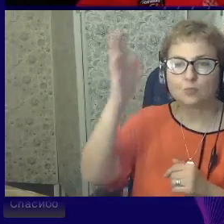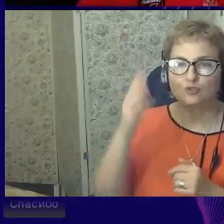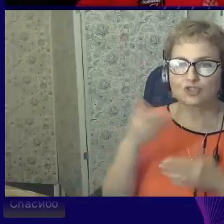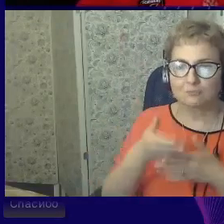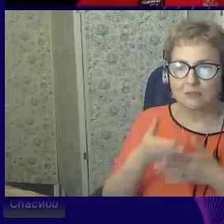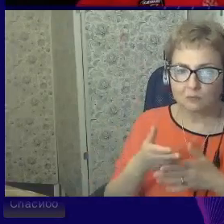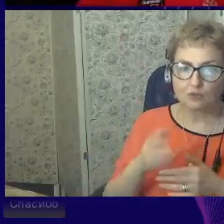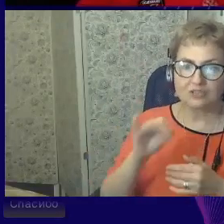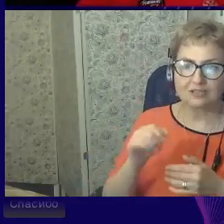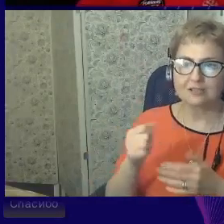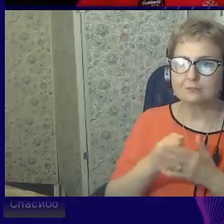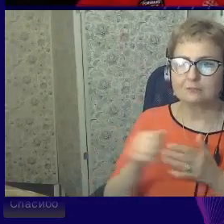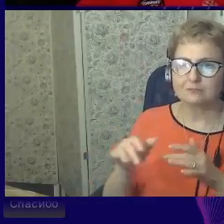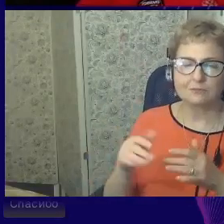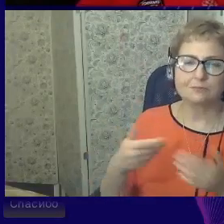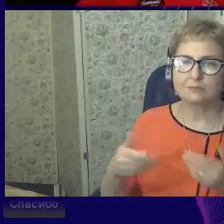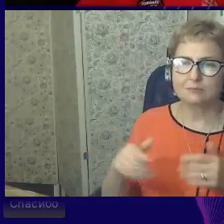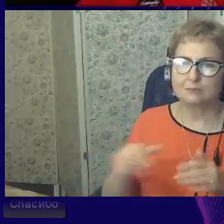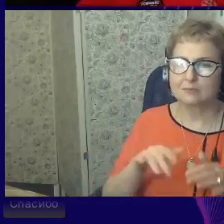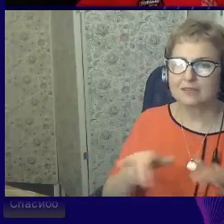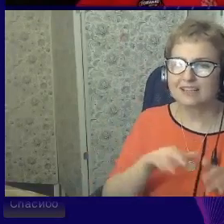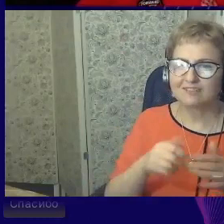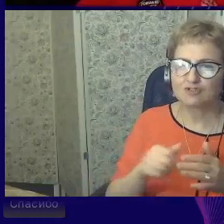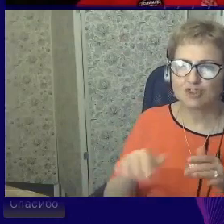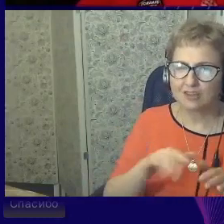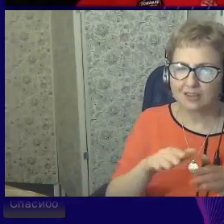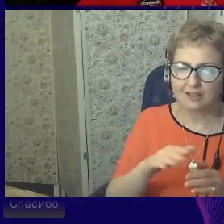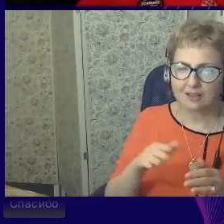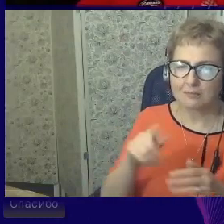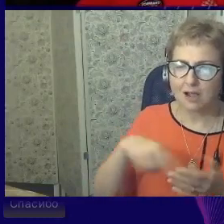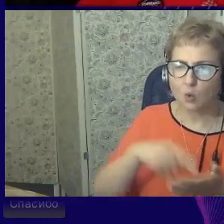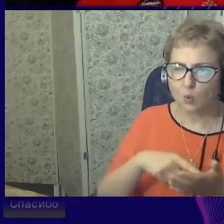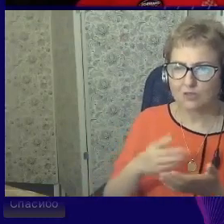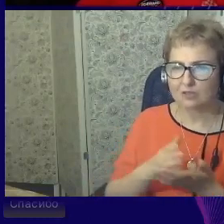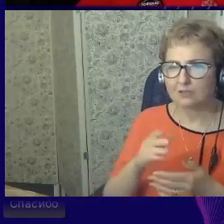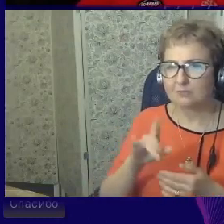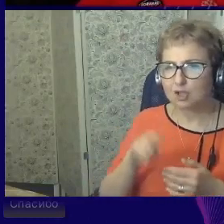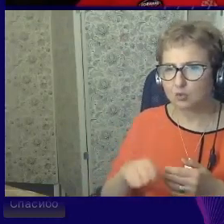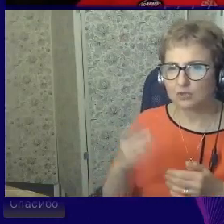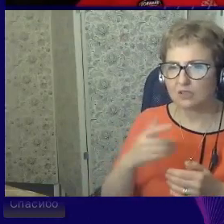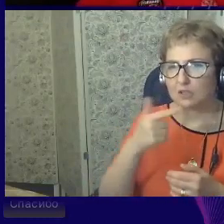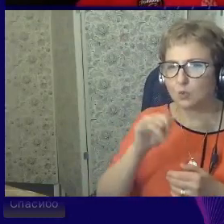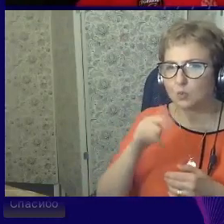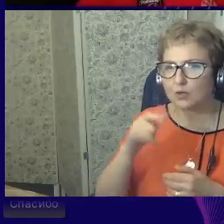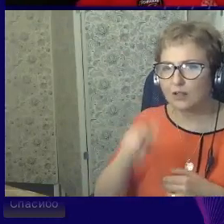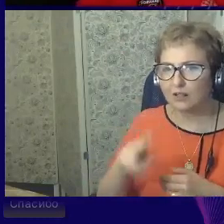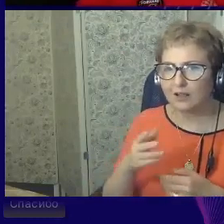помочь и в продвижении по городу с использованием схем, маршрутов или какой-то обычной там Google